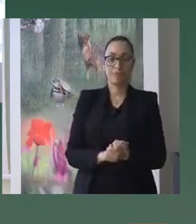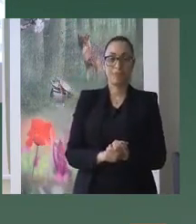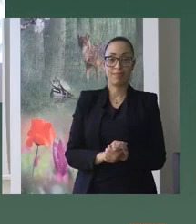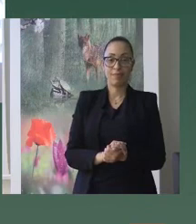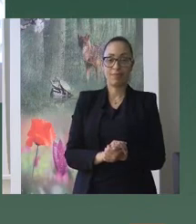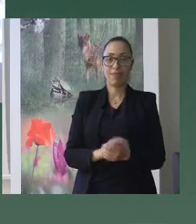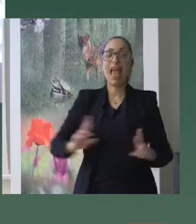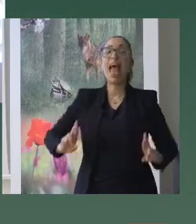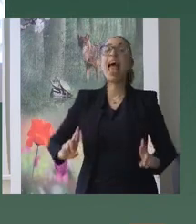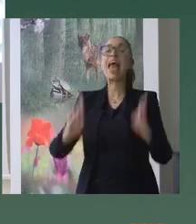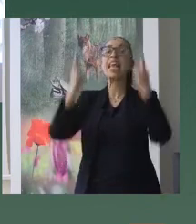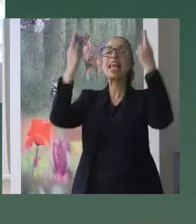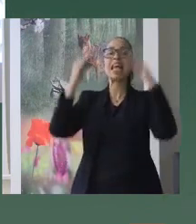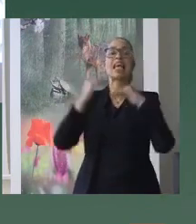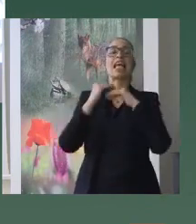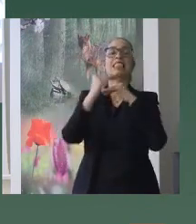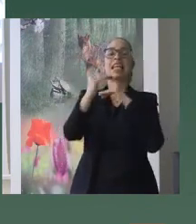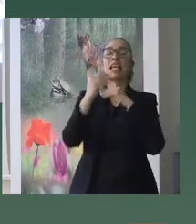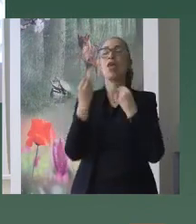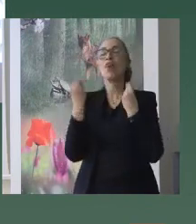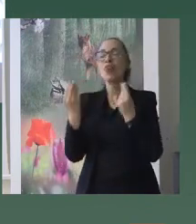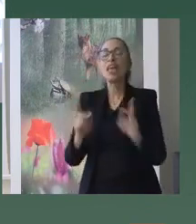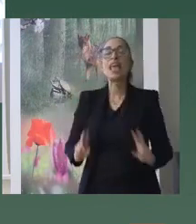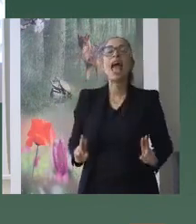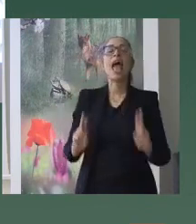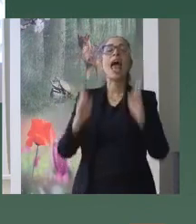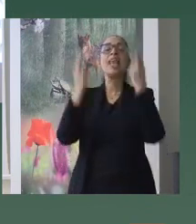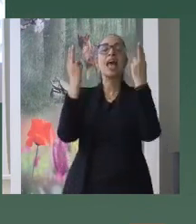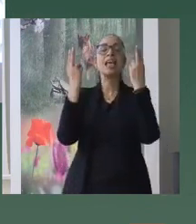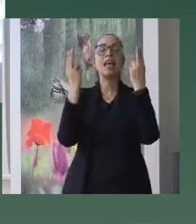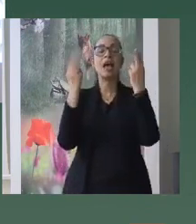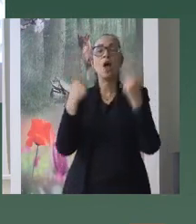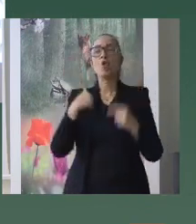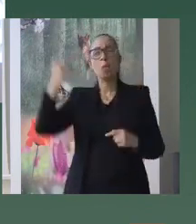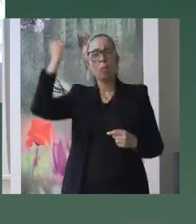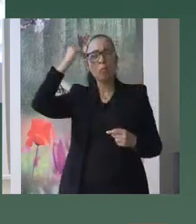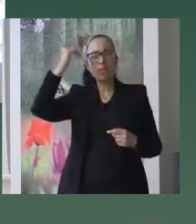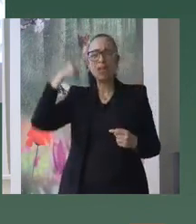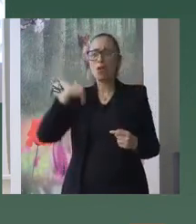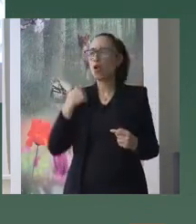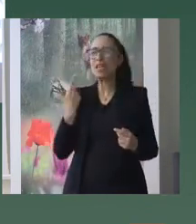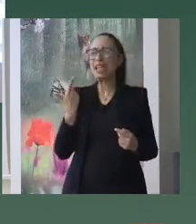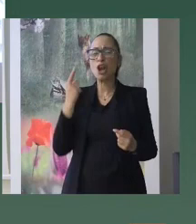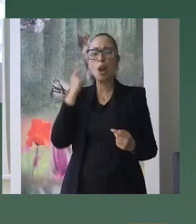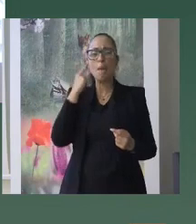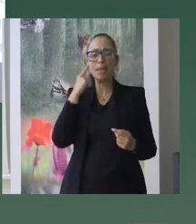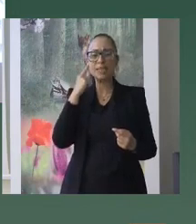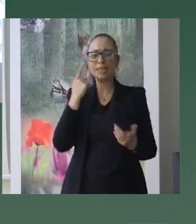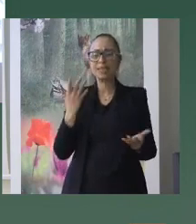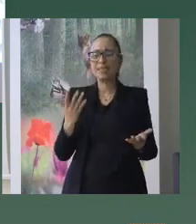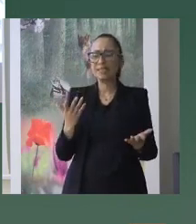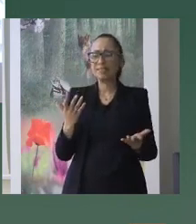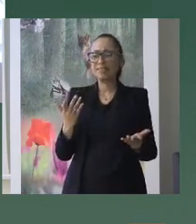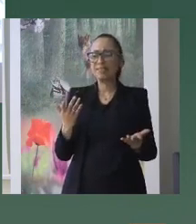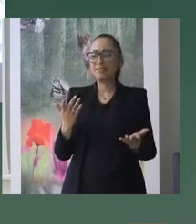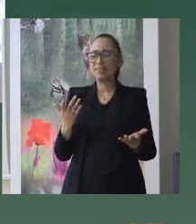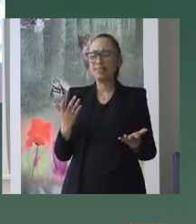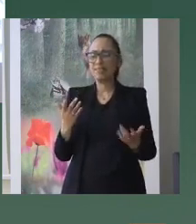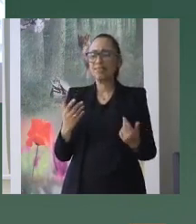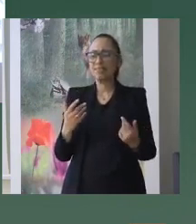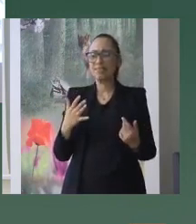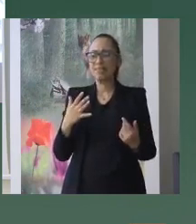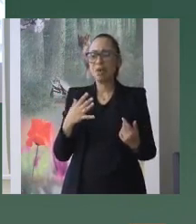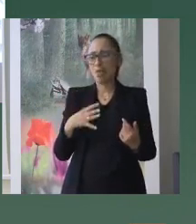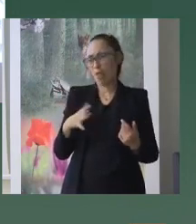τις ενεργειακές στέγες τέλος πάντων. Που σου δίνουν ενέργεια μέσα στο κτίριο. Εντάξει. Δηλαδή το μυαλό με εμένα φάει. Κατάλαβα. Τόσο πολύ ας πούμε,